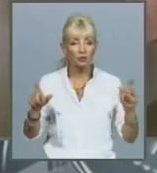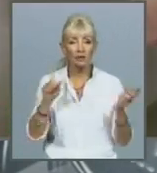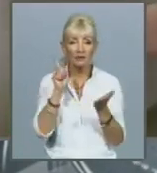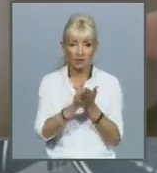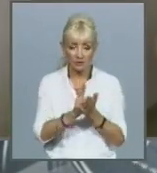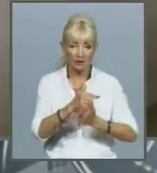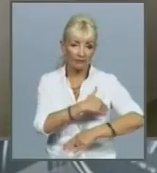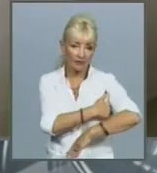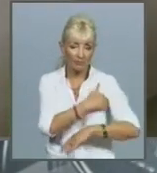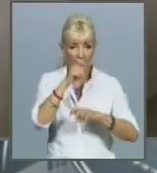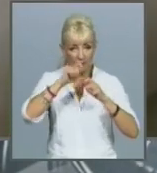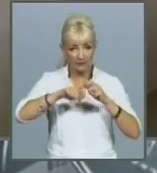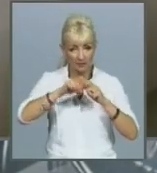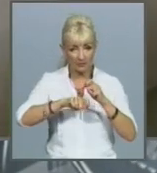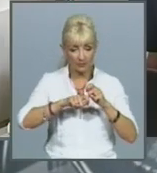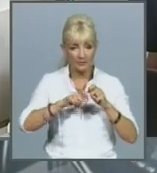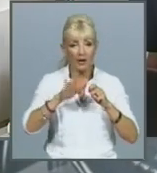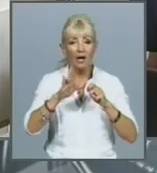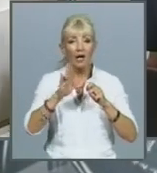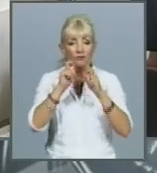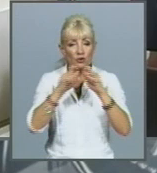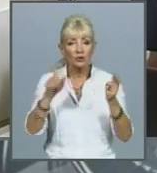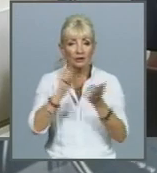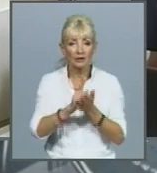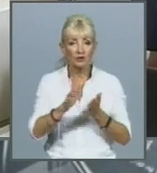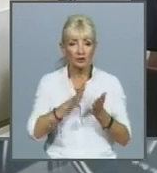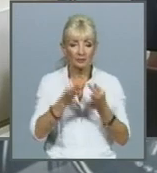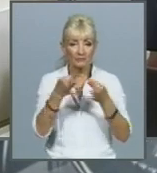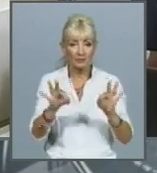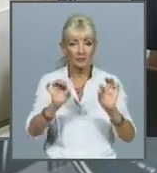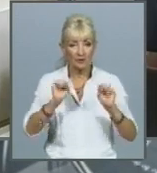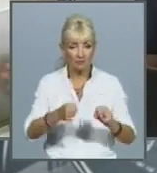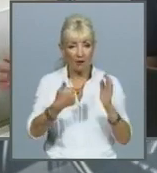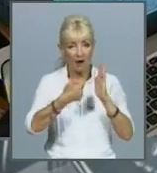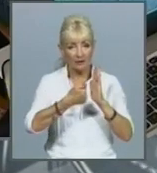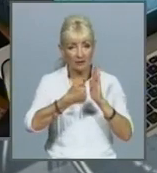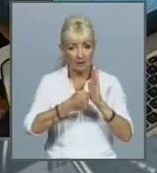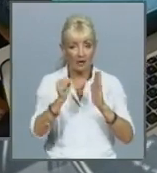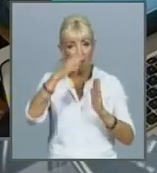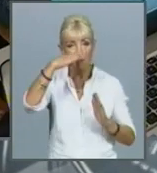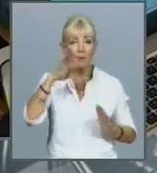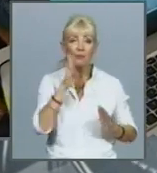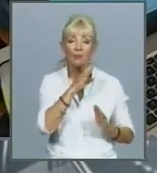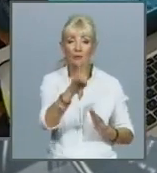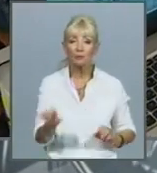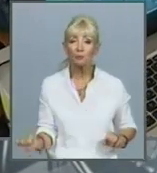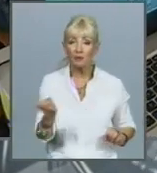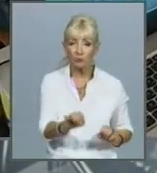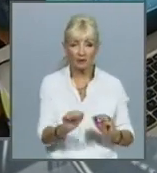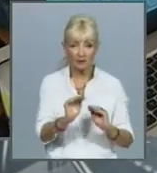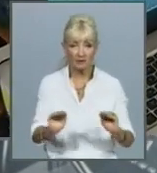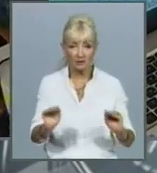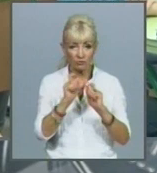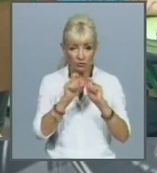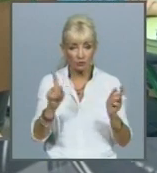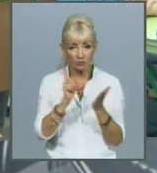проходити температурний скринінг. У закладах повинні бути у вільному доступі антисептики, а батьки, які приводять дітей до школи, мають